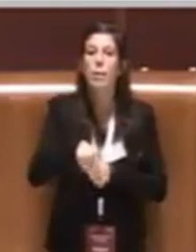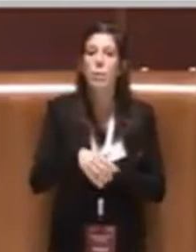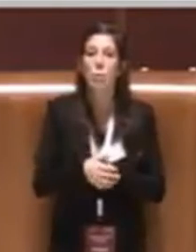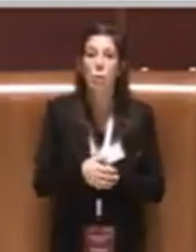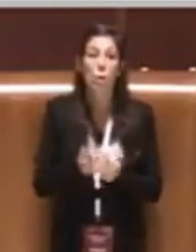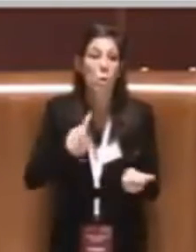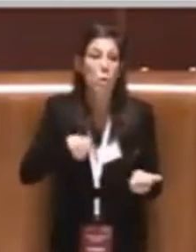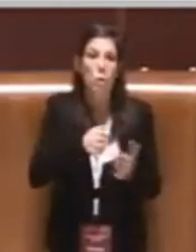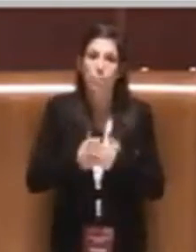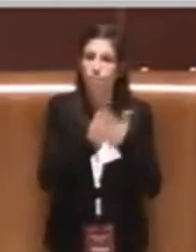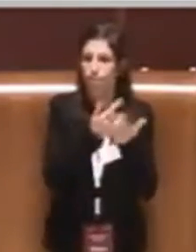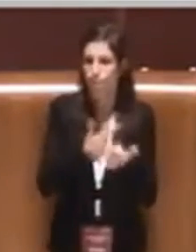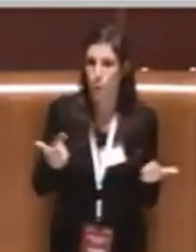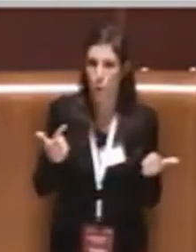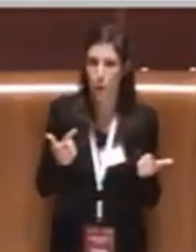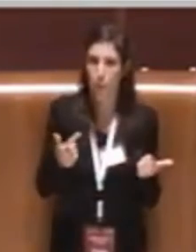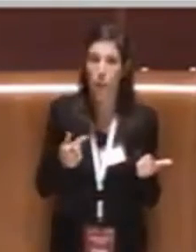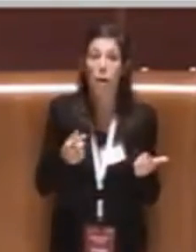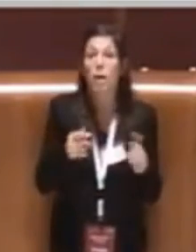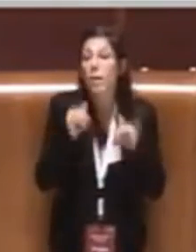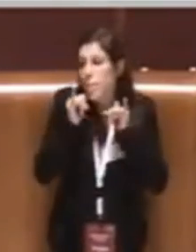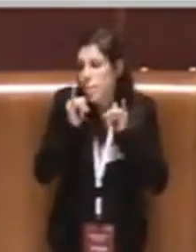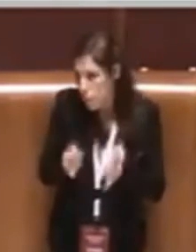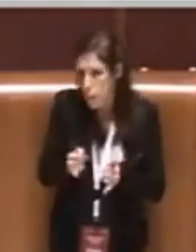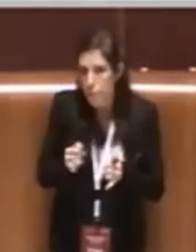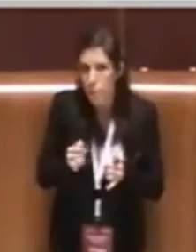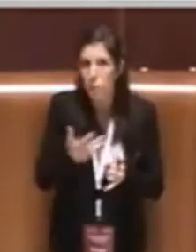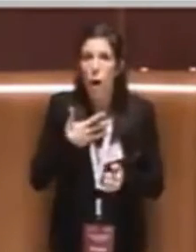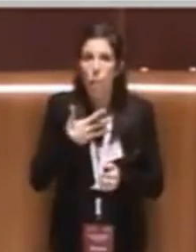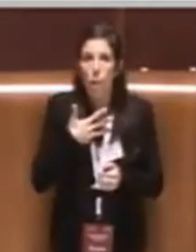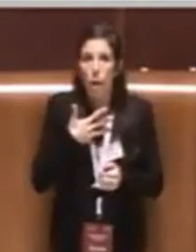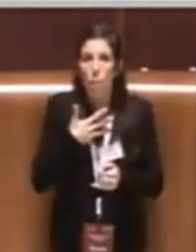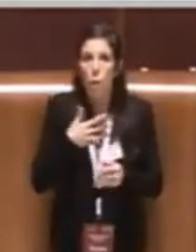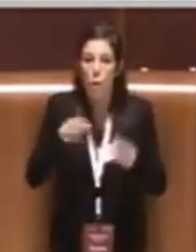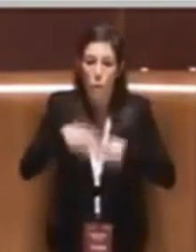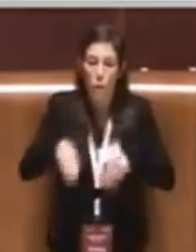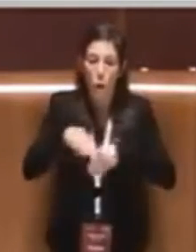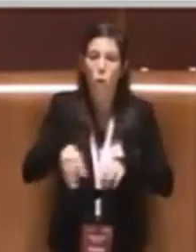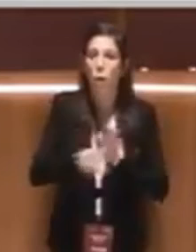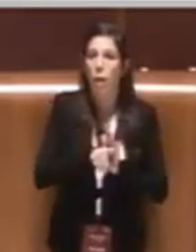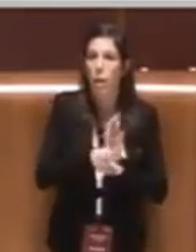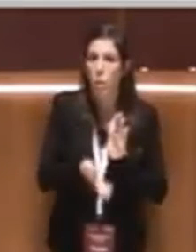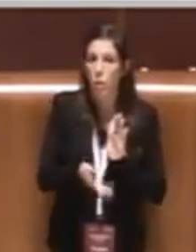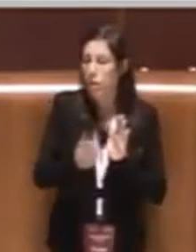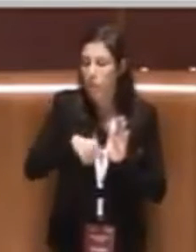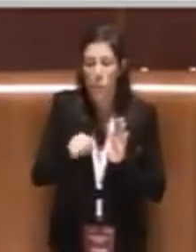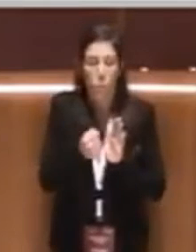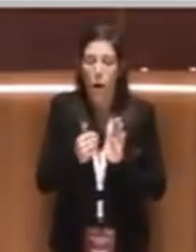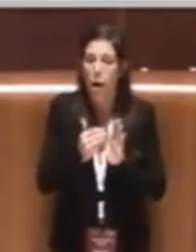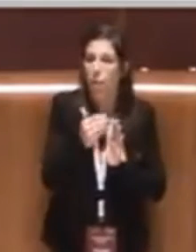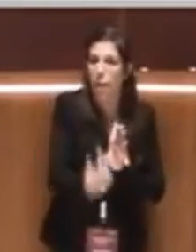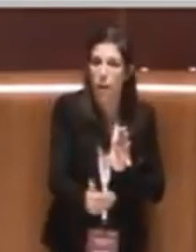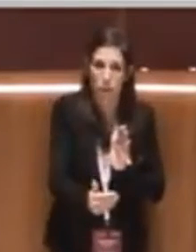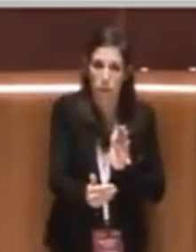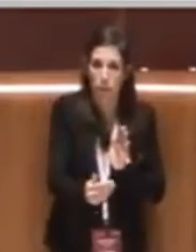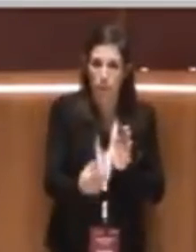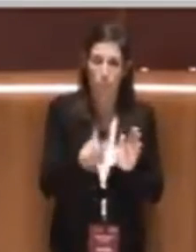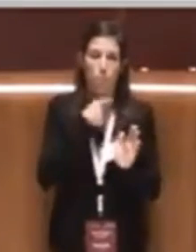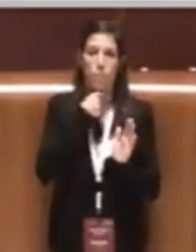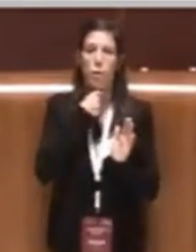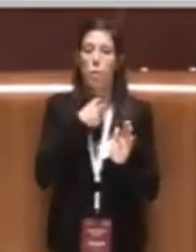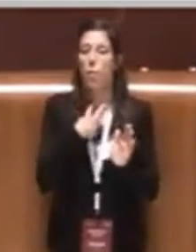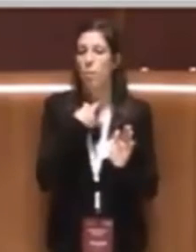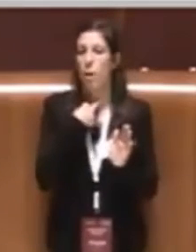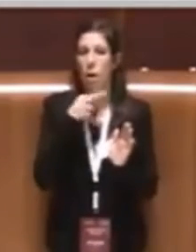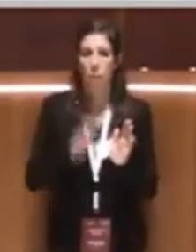non siamo sostenuti da un vuoto, cioè abbiamo un vuoto normativo che non ci consente